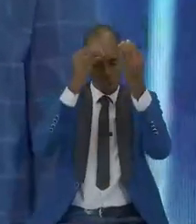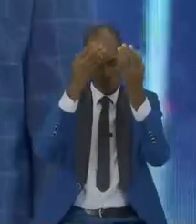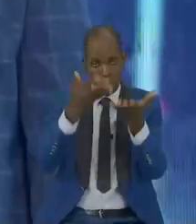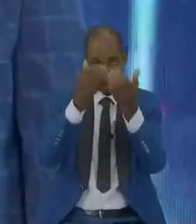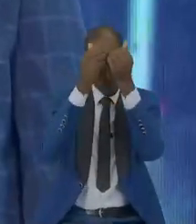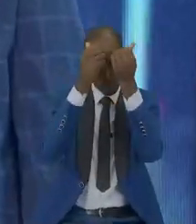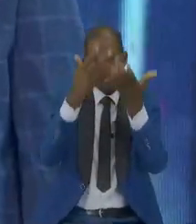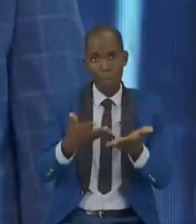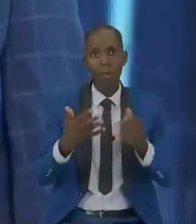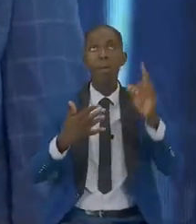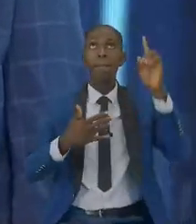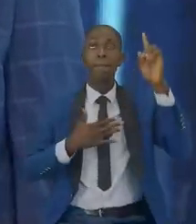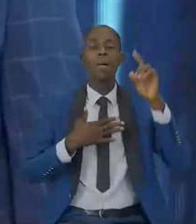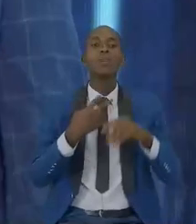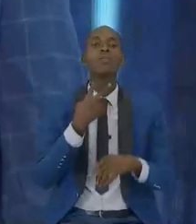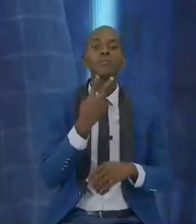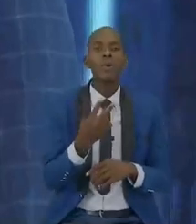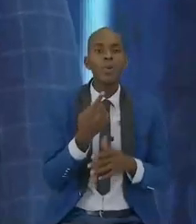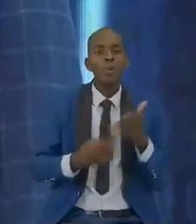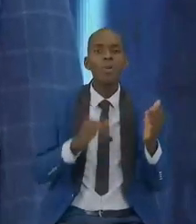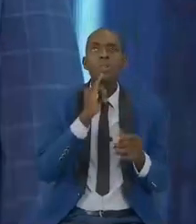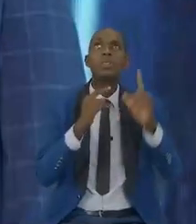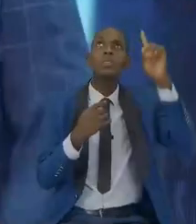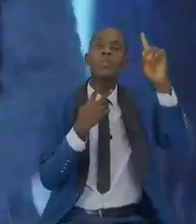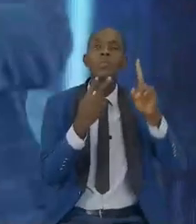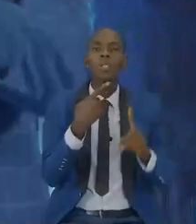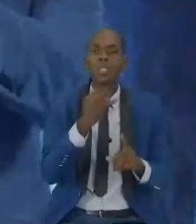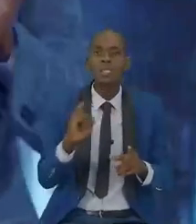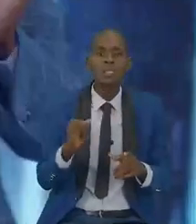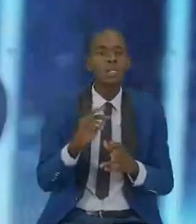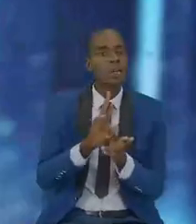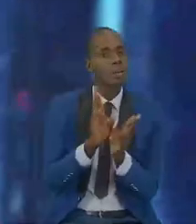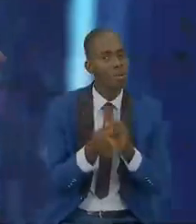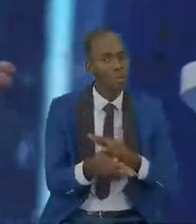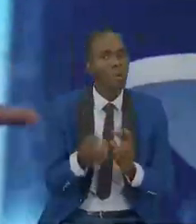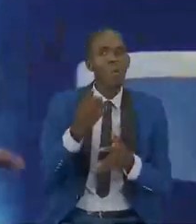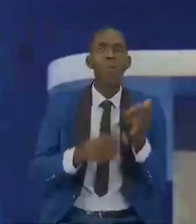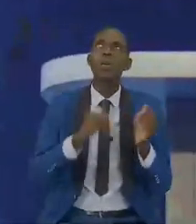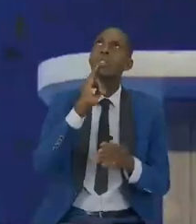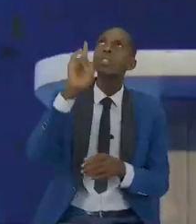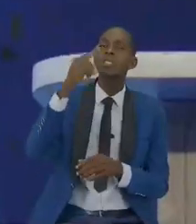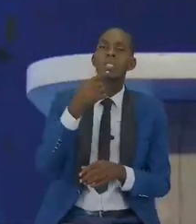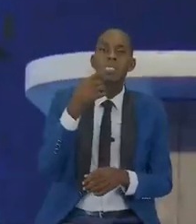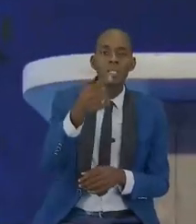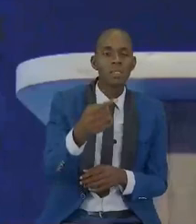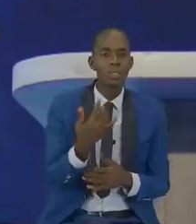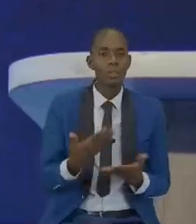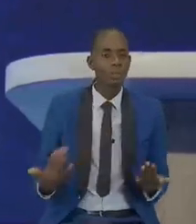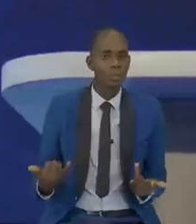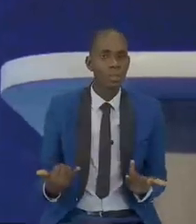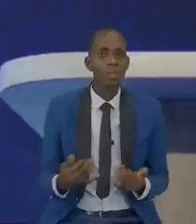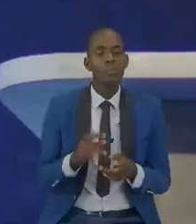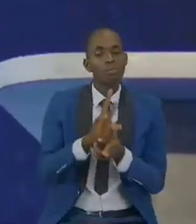fait sortir, oui, nos pères de la fournaise. Et il dit maintenant que voici sa voix que